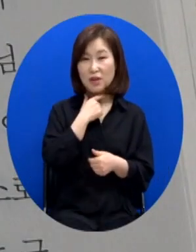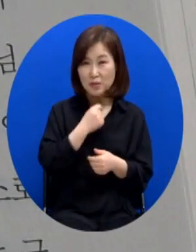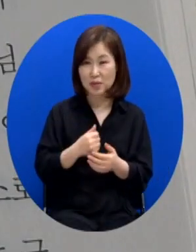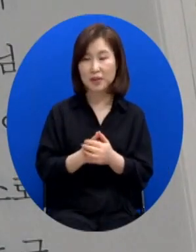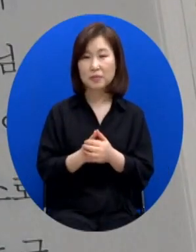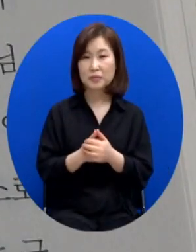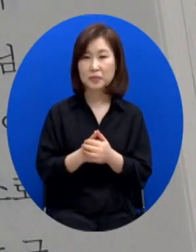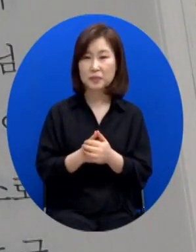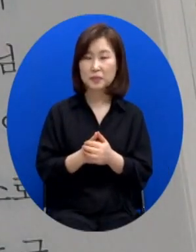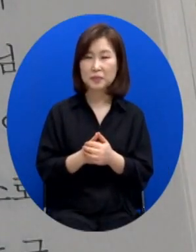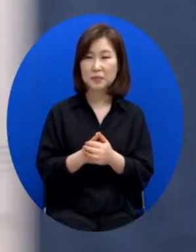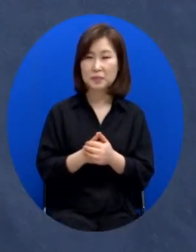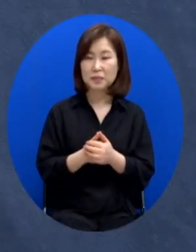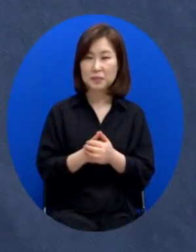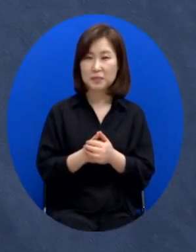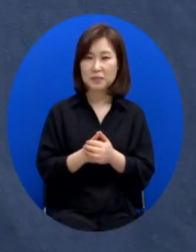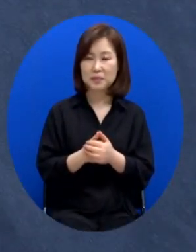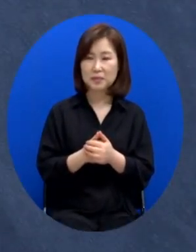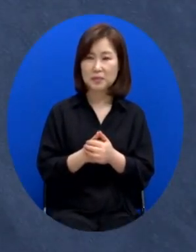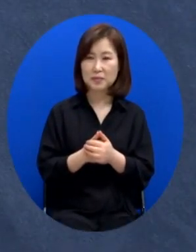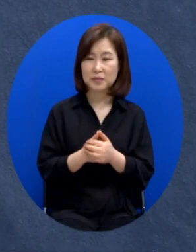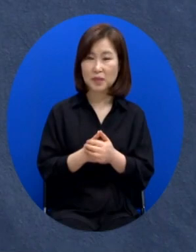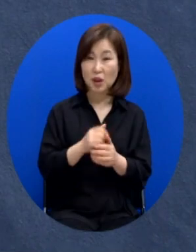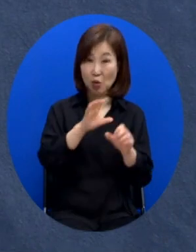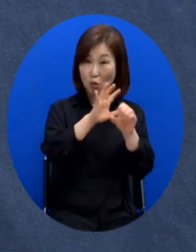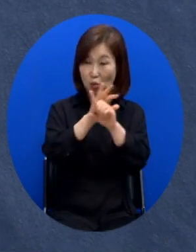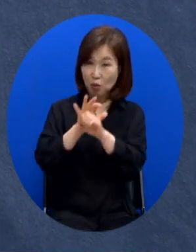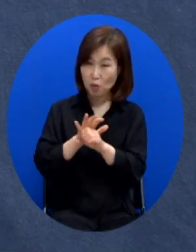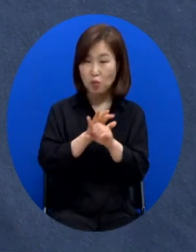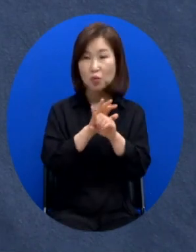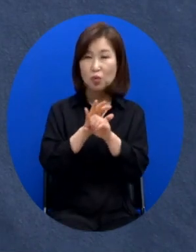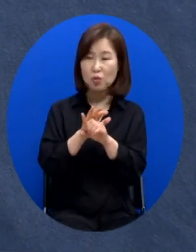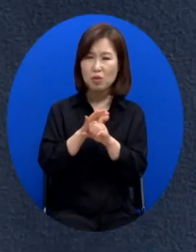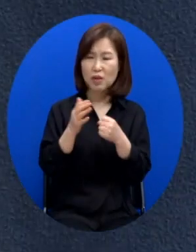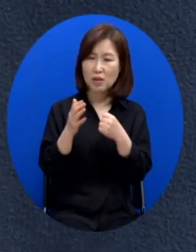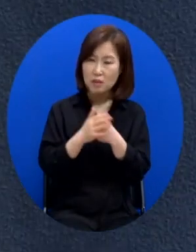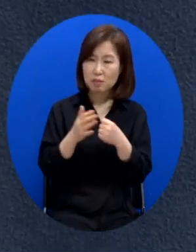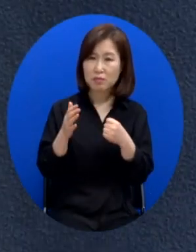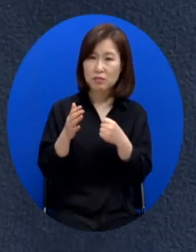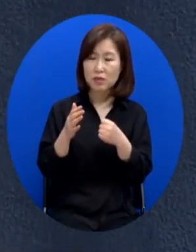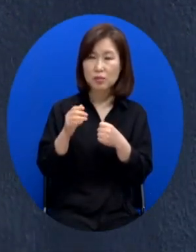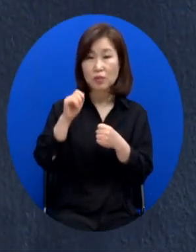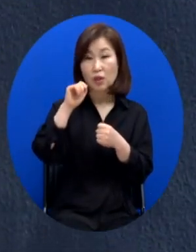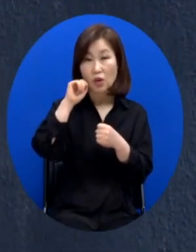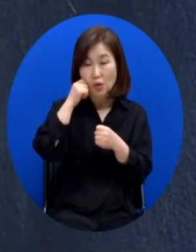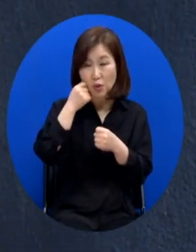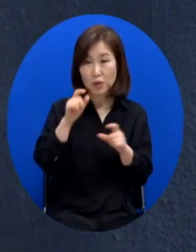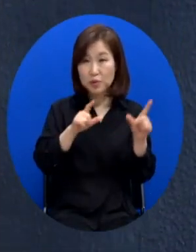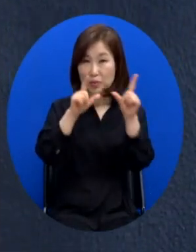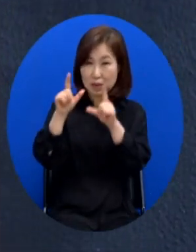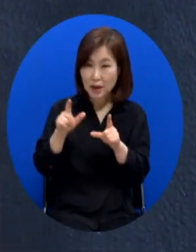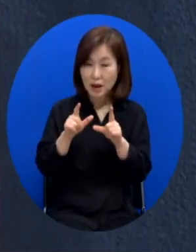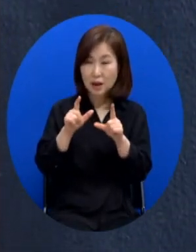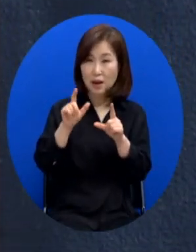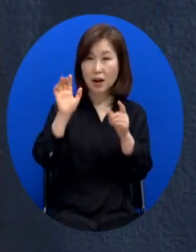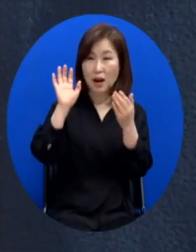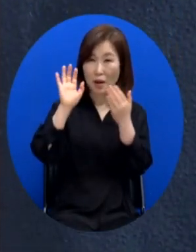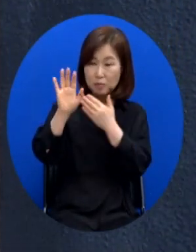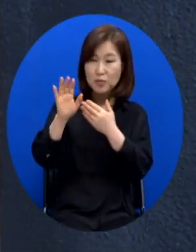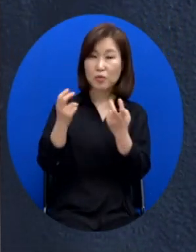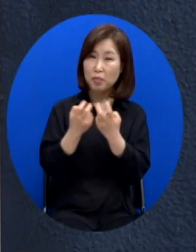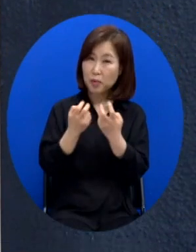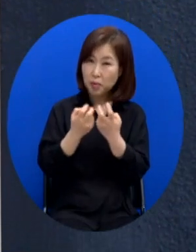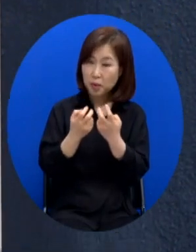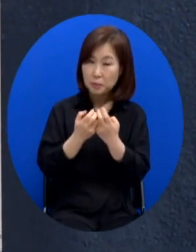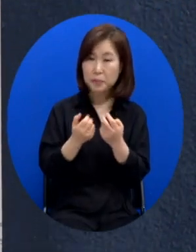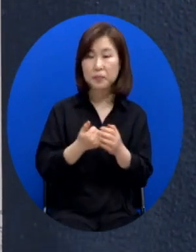전했습니다. 코로나19 사태를 마주한 신앙인의 영성과 삶의 방향을 말하는 책, 위기의 시대